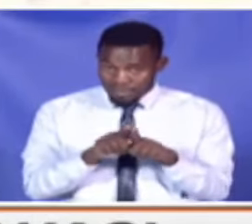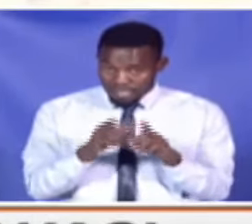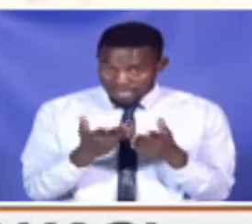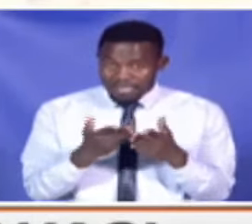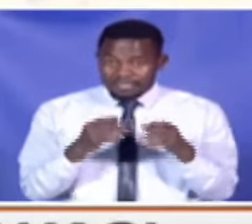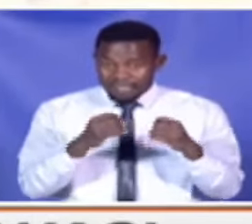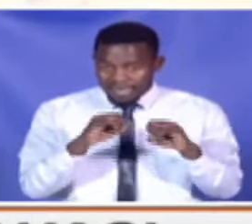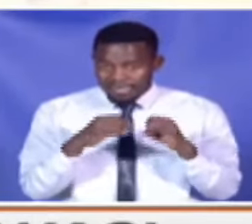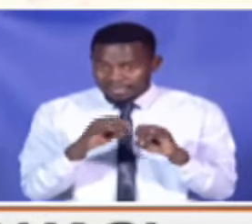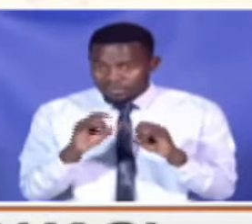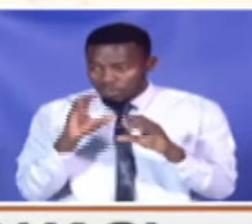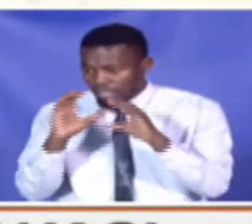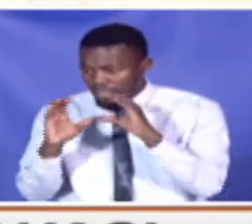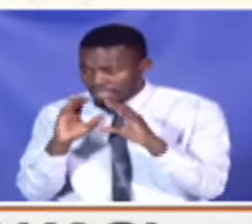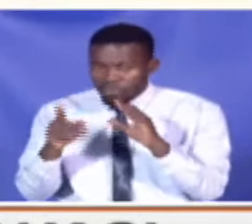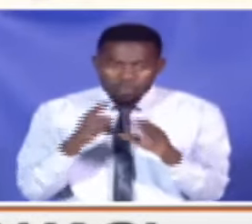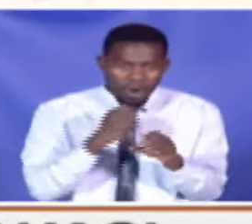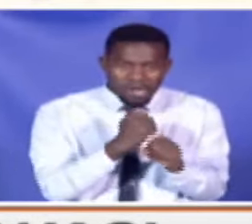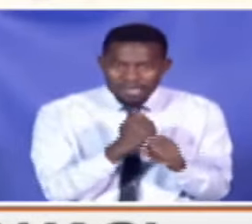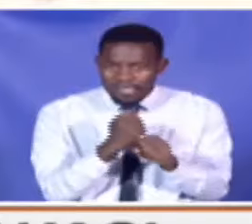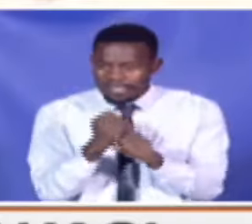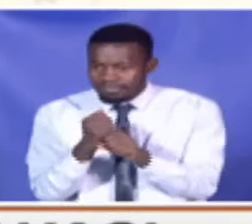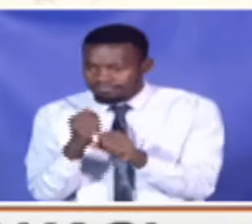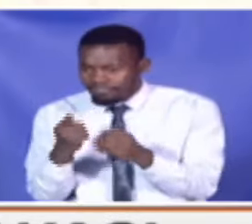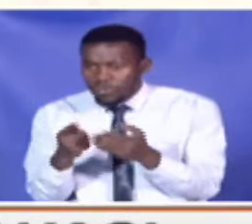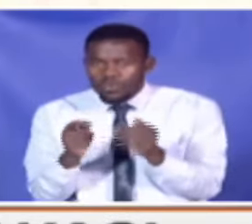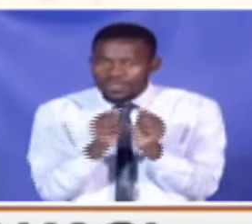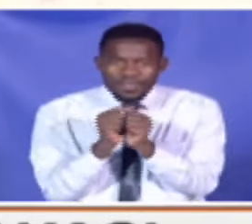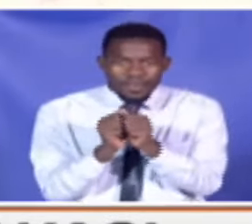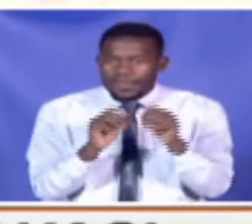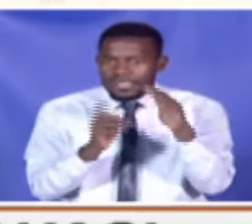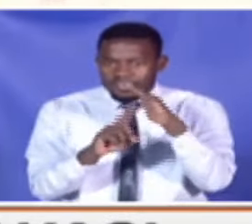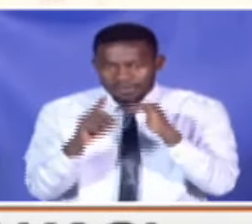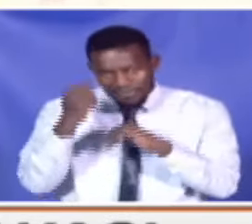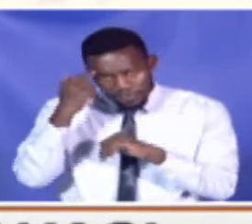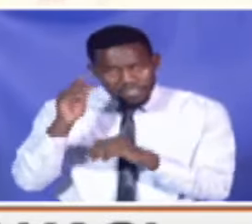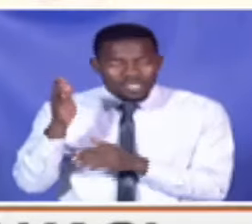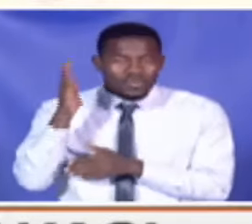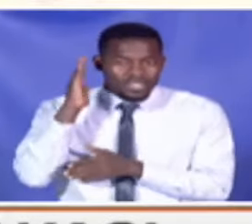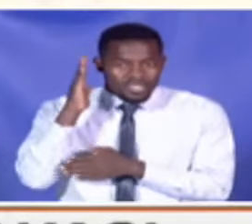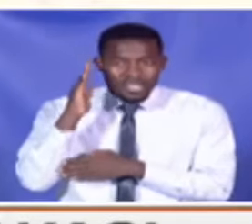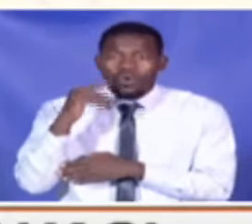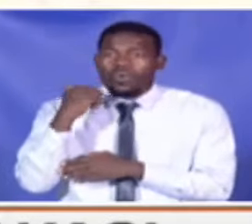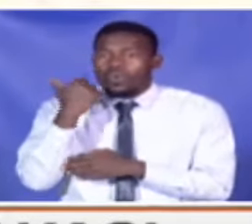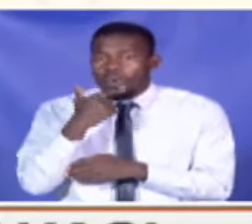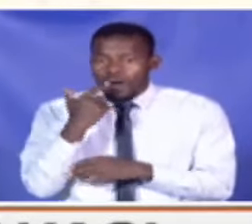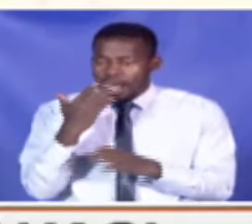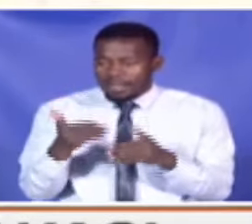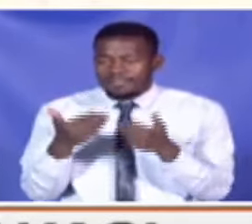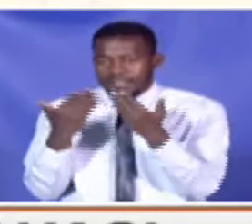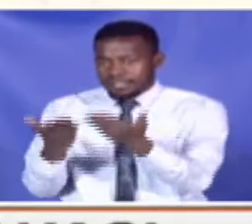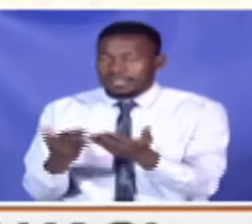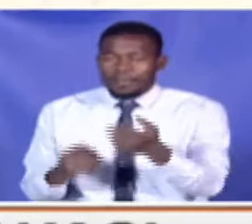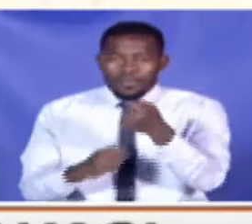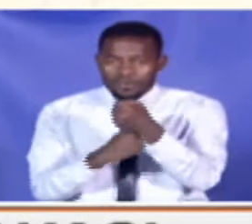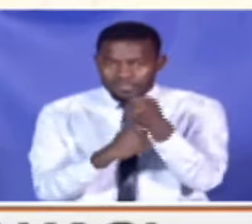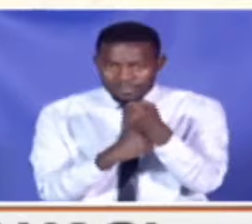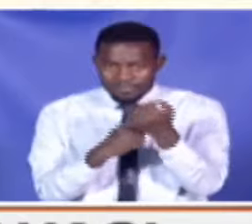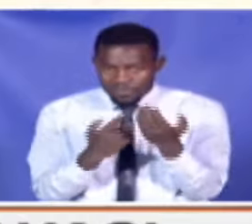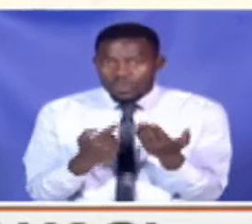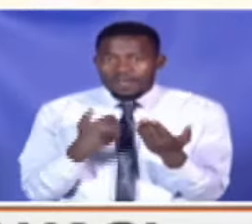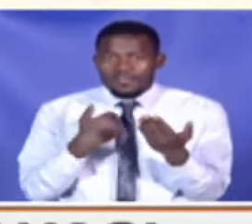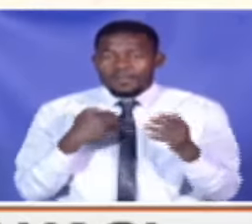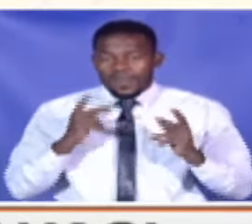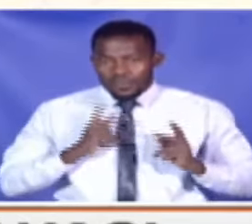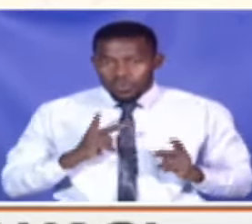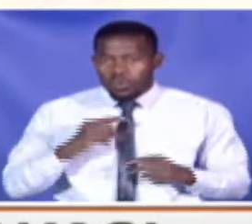coordinate this, we'll be working largely with the Minister of Interior, who are our groundsmen, who will be reaching out to